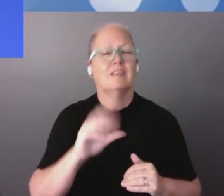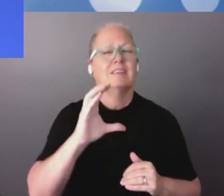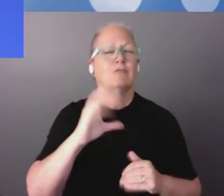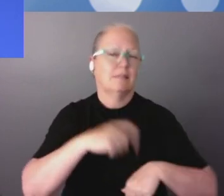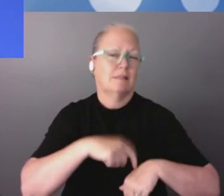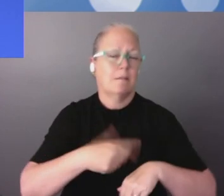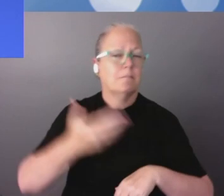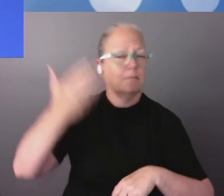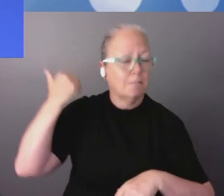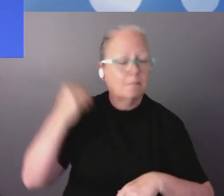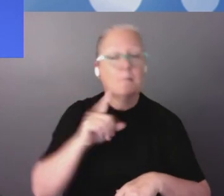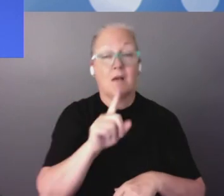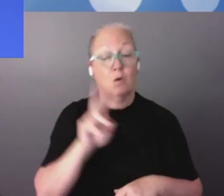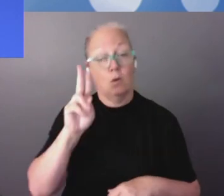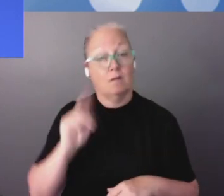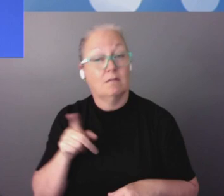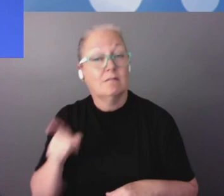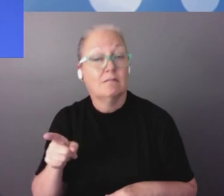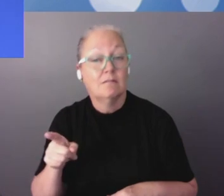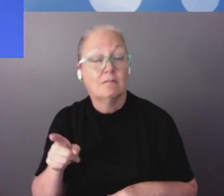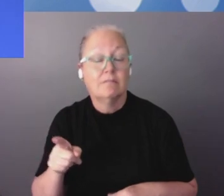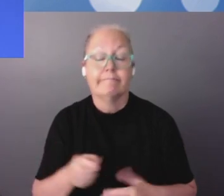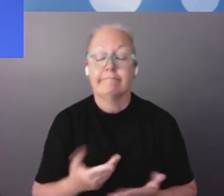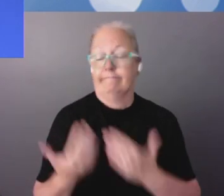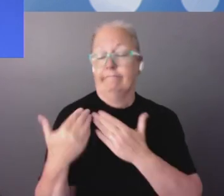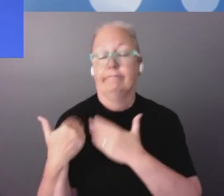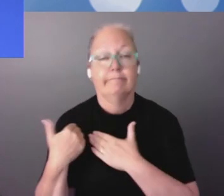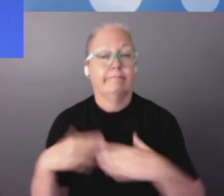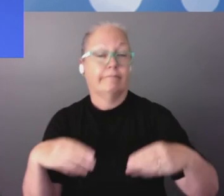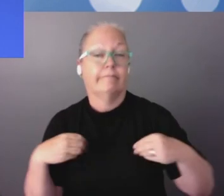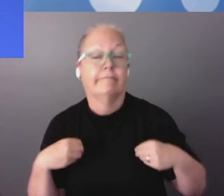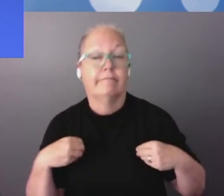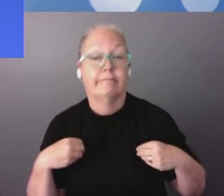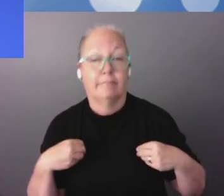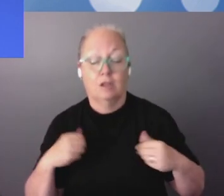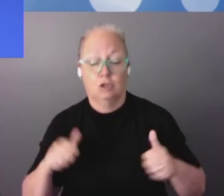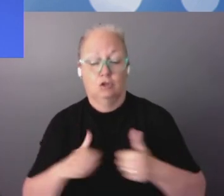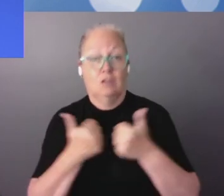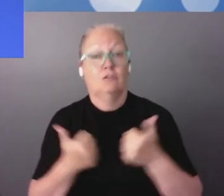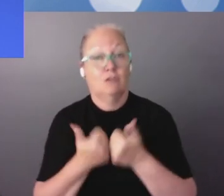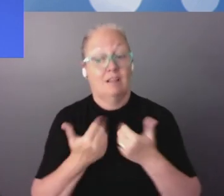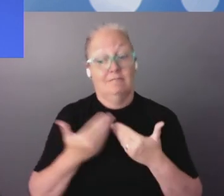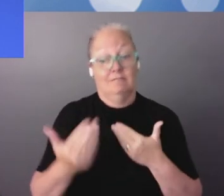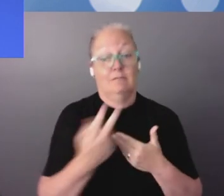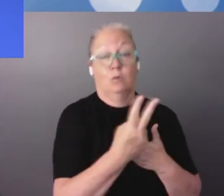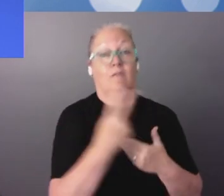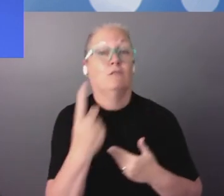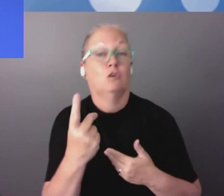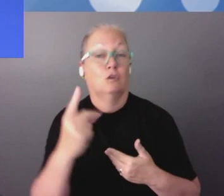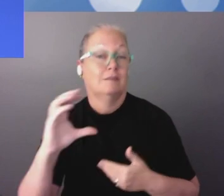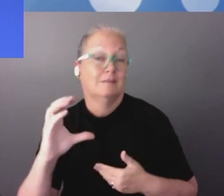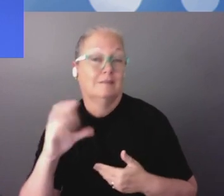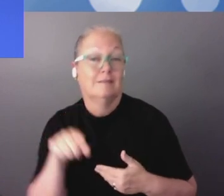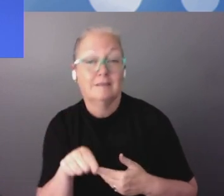面对21世纪这样的挑战，其中之一最大的一个挑战，就